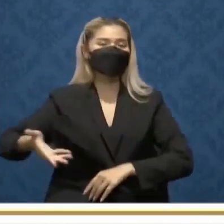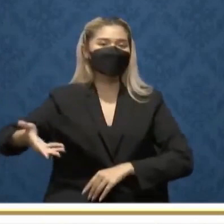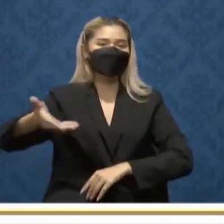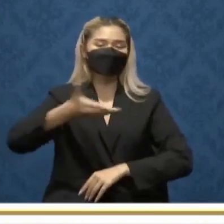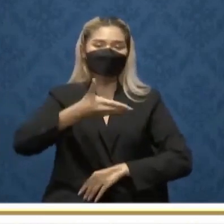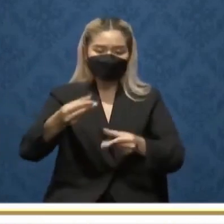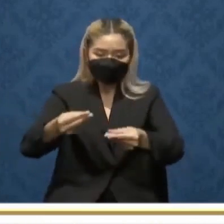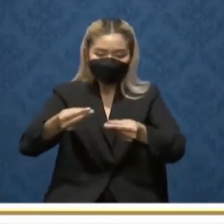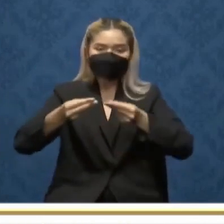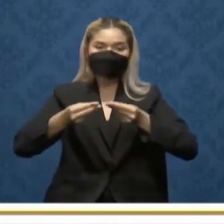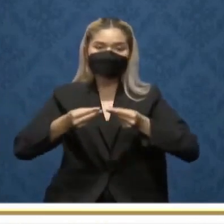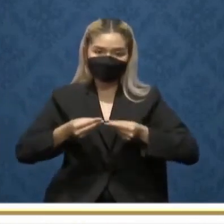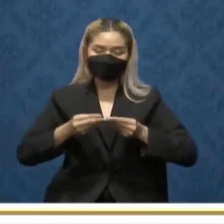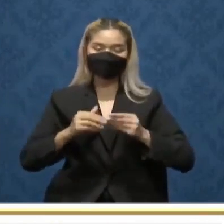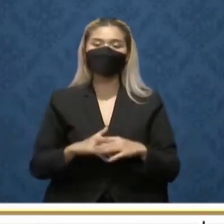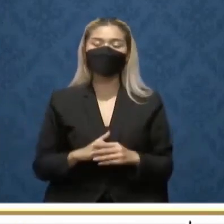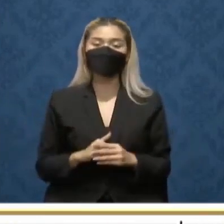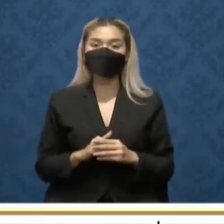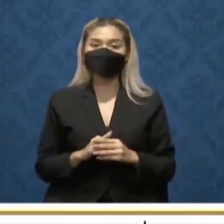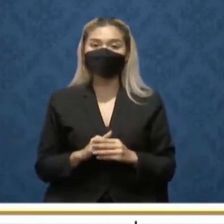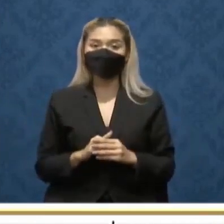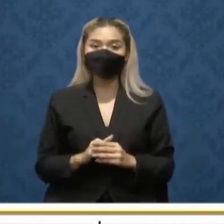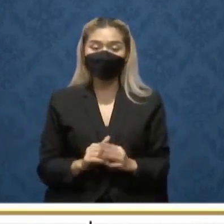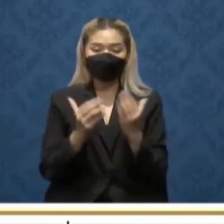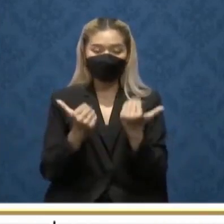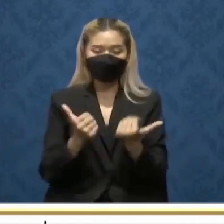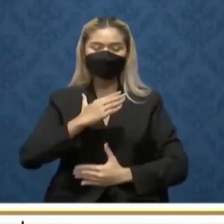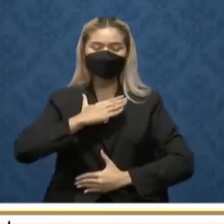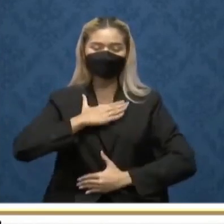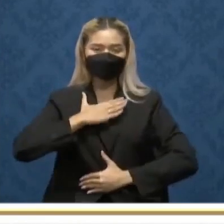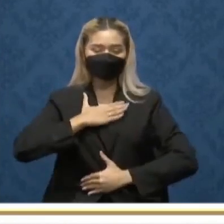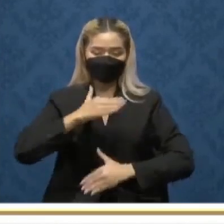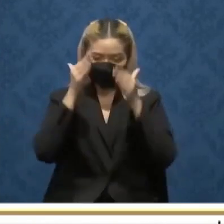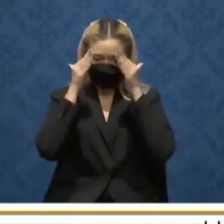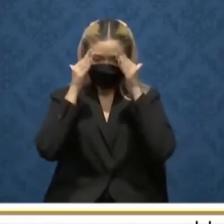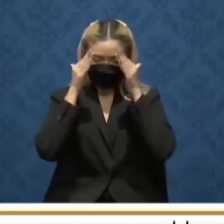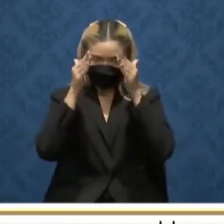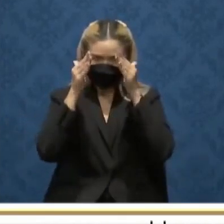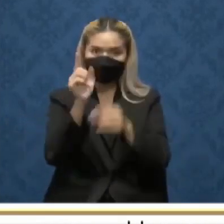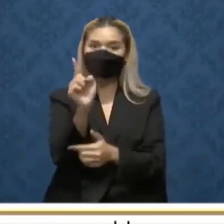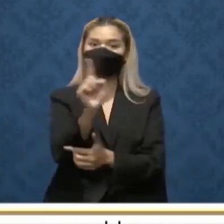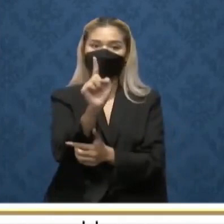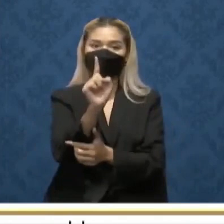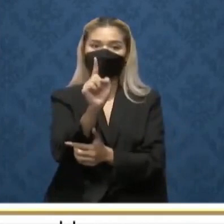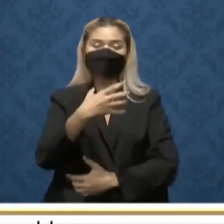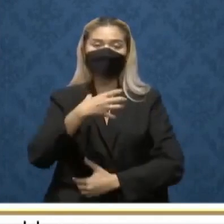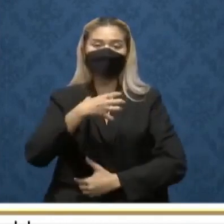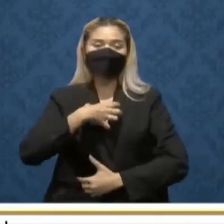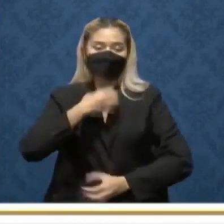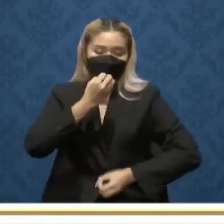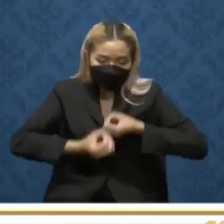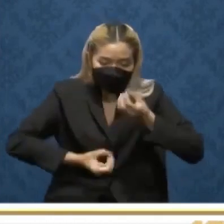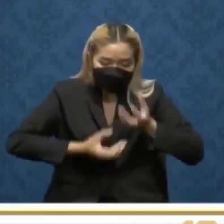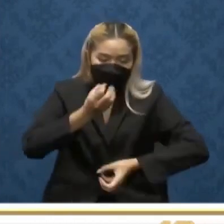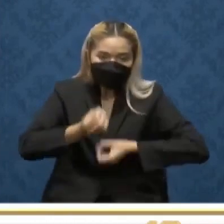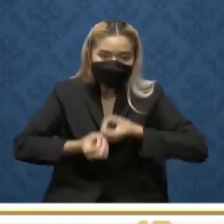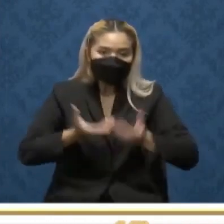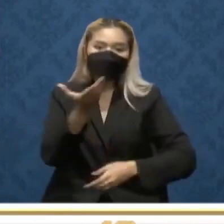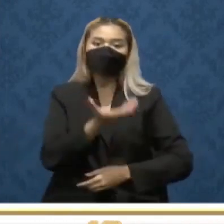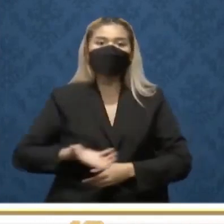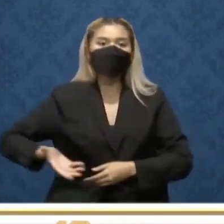นราษฎรในความตั้งใจที่ผมอยากจะนำเสนอกับสภาแห่งนี้ได้พิจารณา